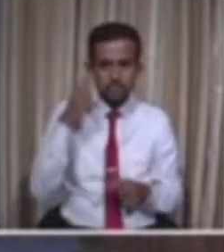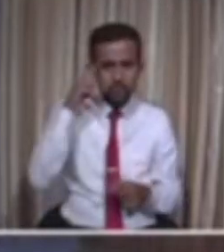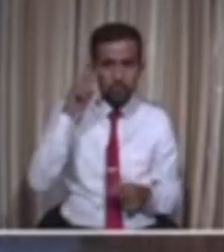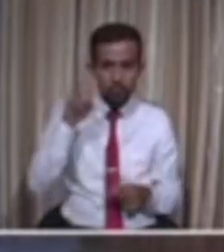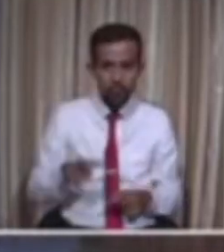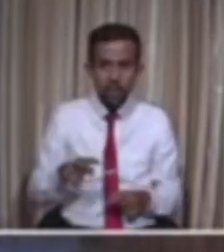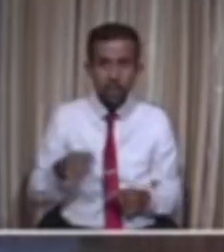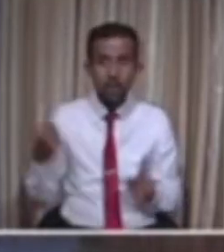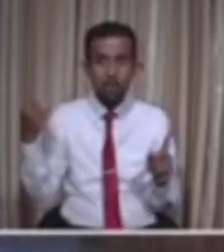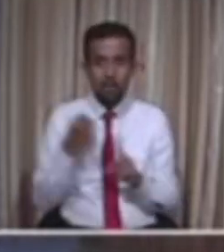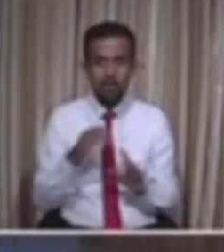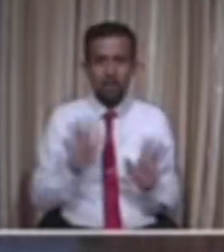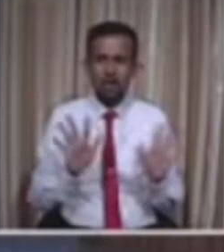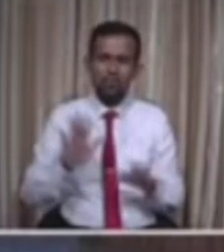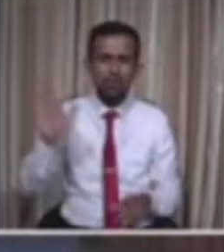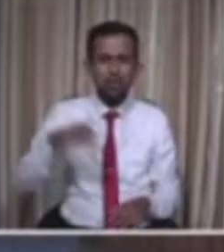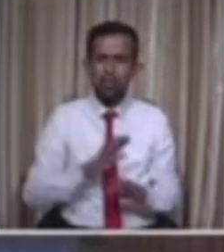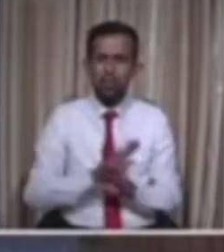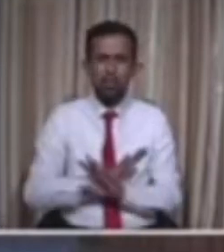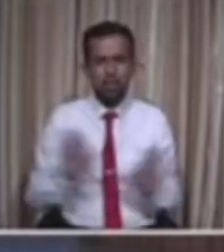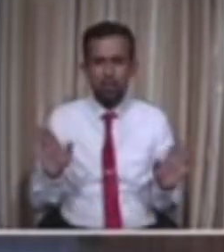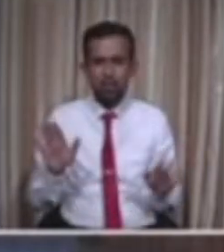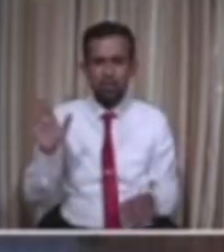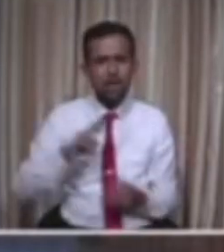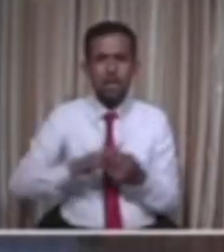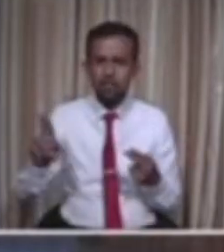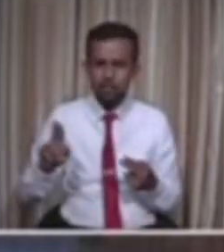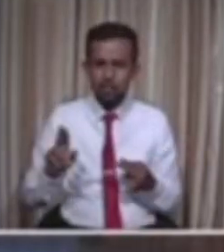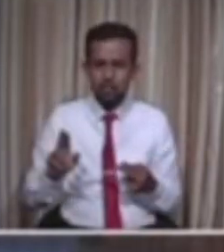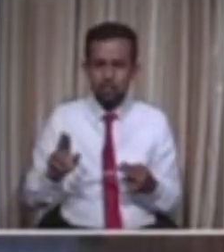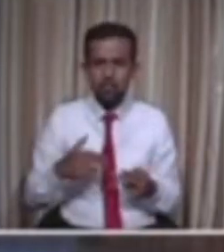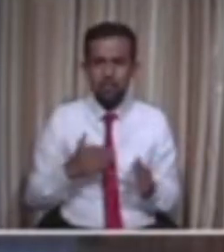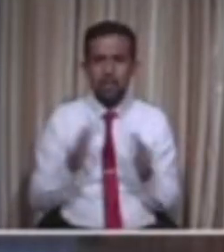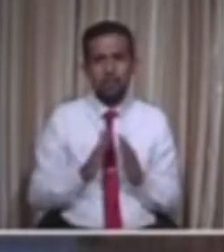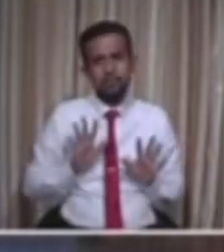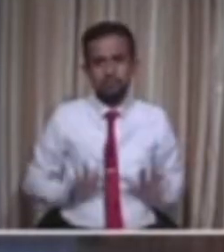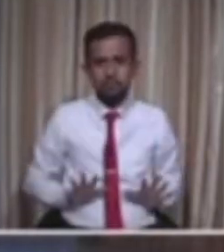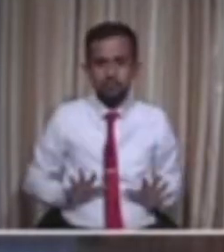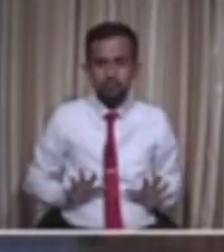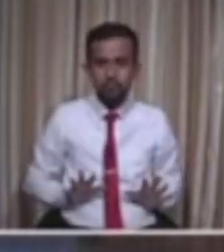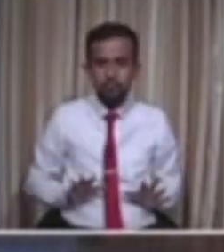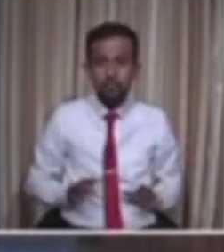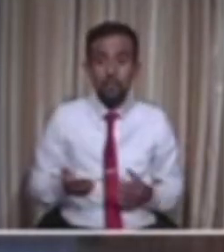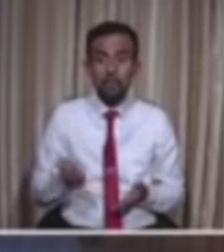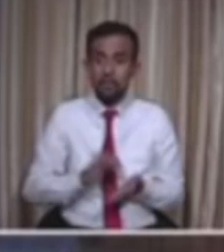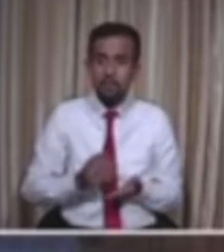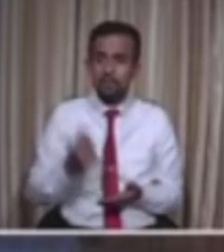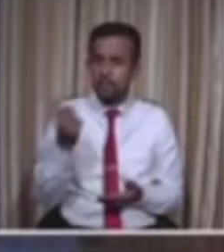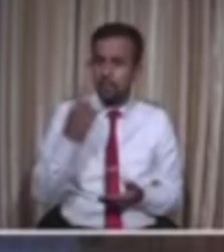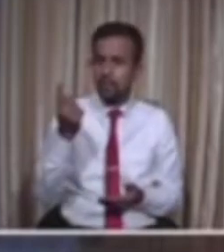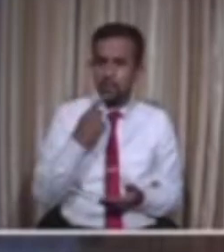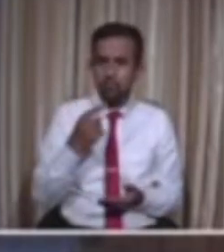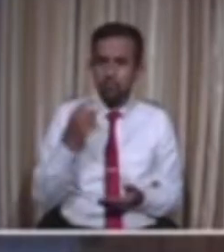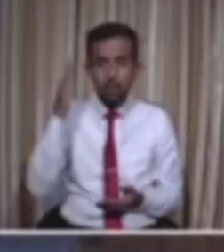එහෙම පහර දෙන්නේ නැහැ. ඒ නිසා මම ගෝ නැහැ, ඔයගොල්ලෝ එන්න එපා. ඔයගොල්ලෝ එන්න එපා. හැබැයි ඒ නිසා මම ගෙදරටලා ඉන්නවා කියලා. හැබැයි ඒ අය දිගින් දිගටම කියනකොට මම මගේ